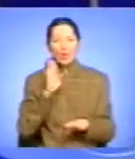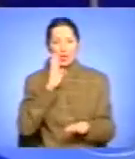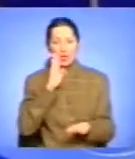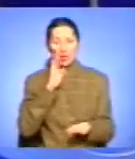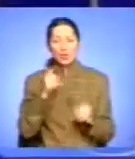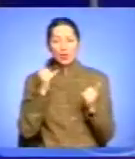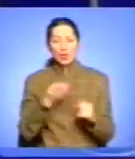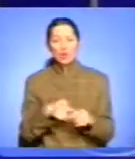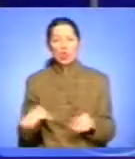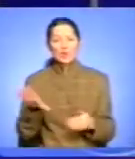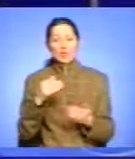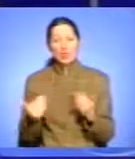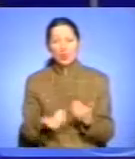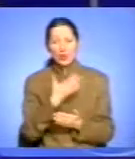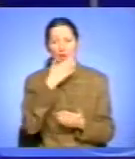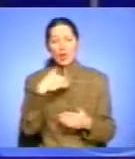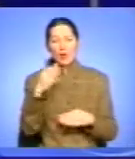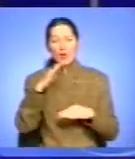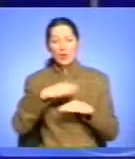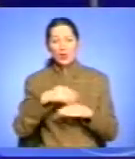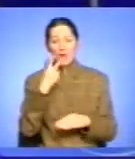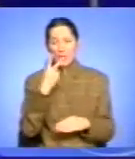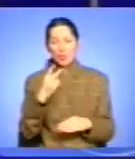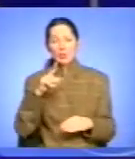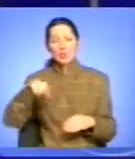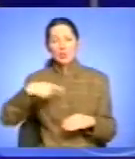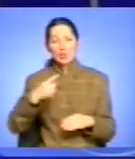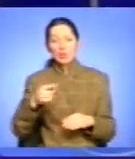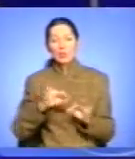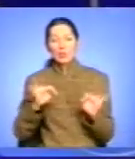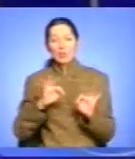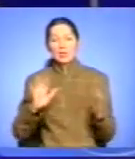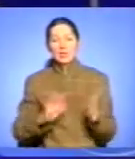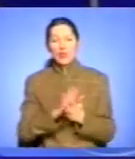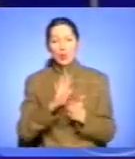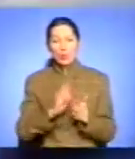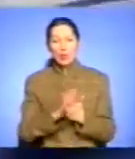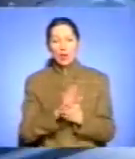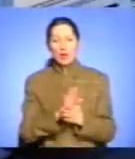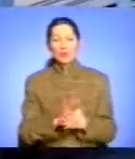На сьогодні це всі новини. Гарного вам вечора і побачимось у наступних інформаційних випусках.